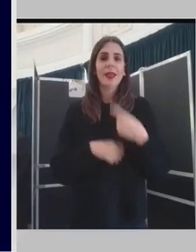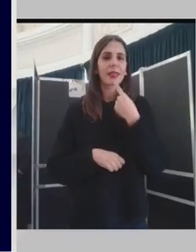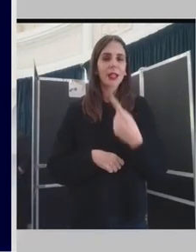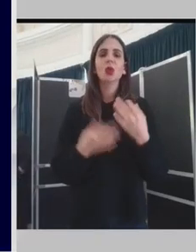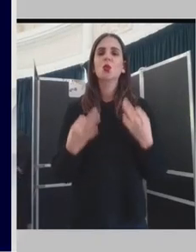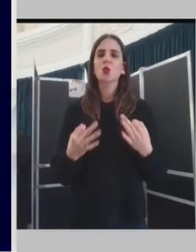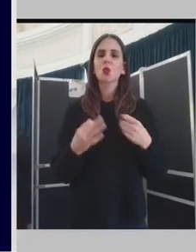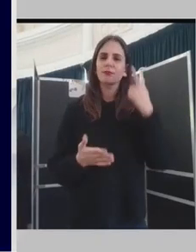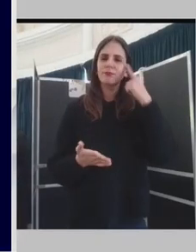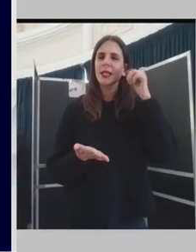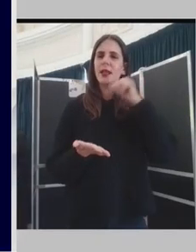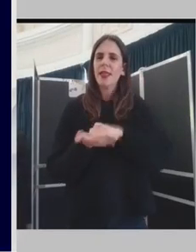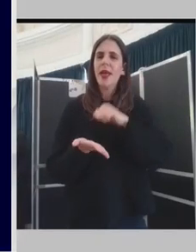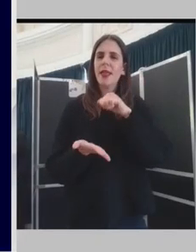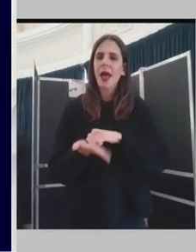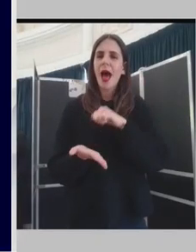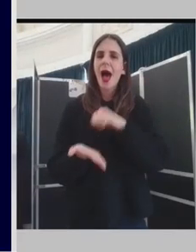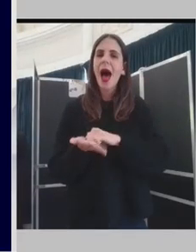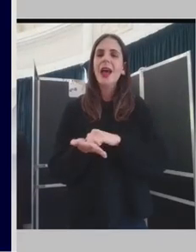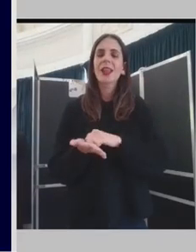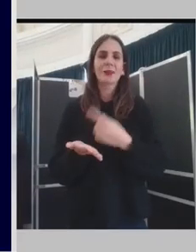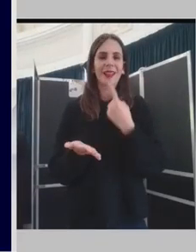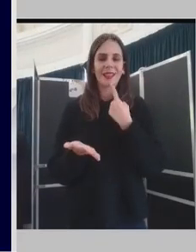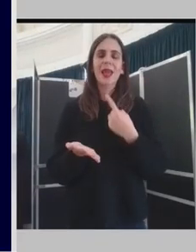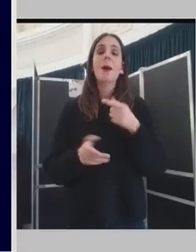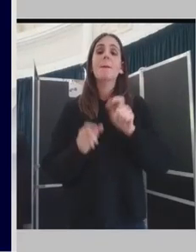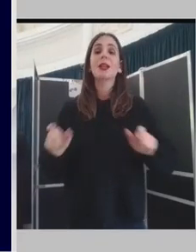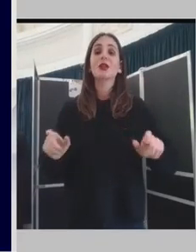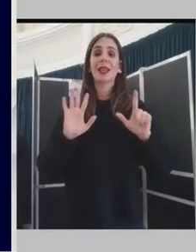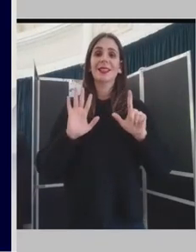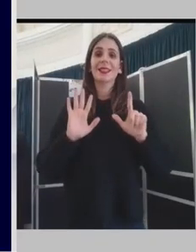realtà è la testardaggine di 7 persone